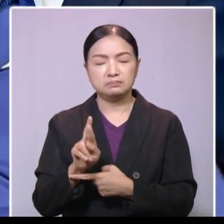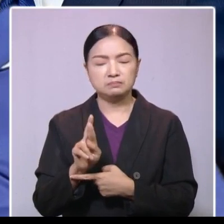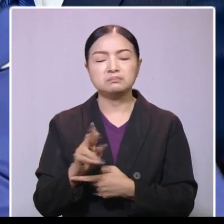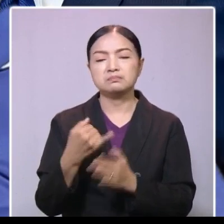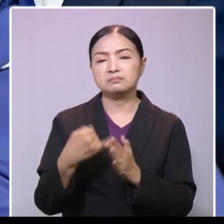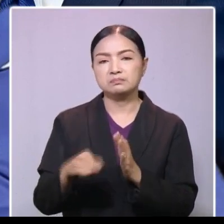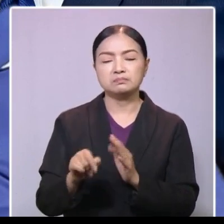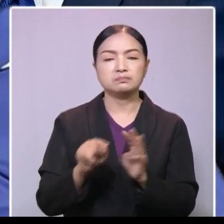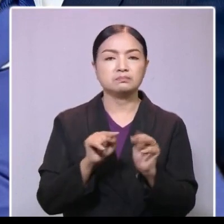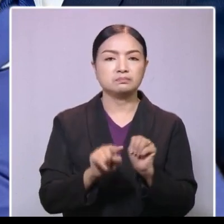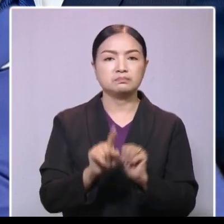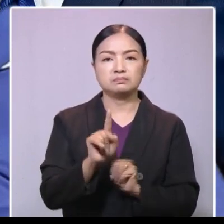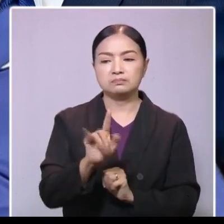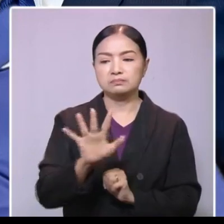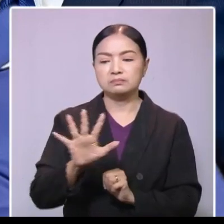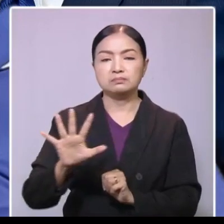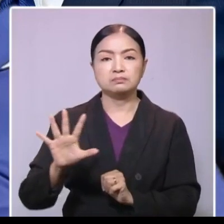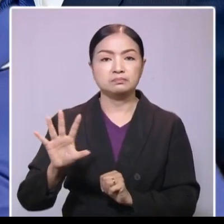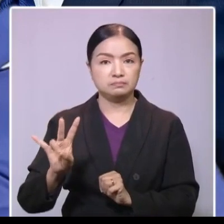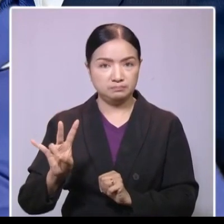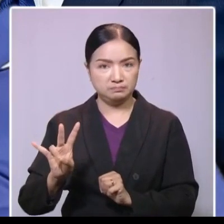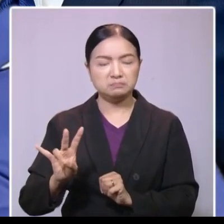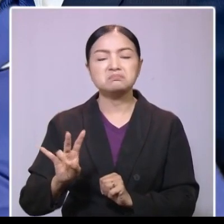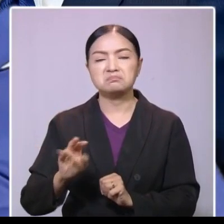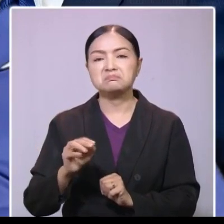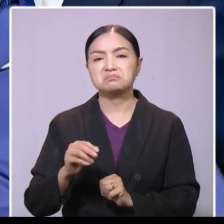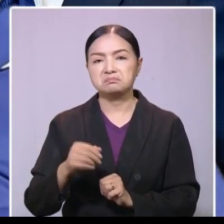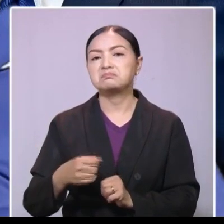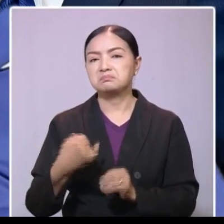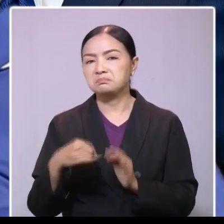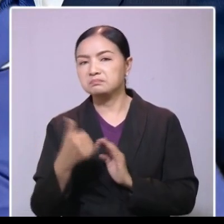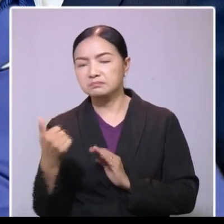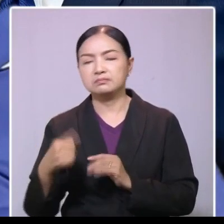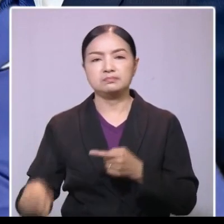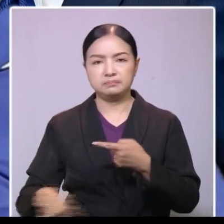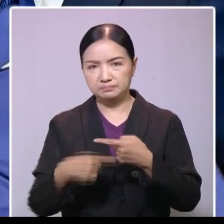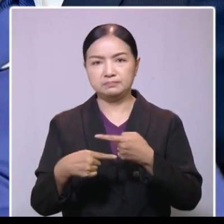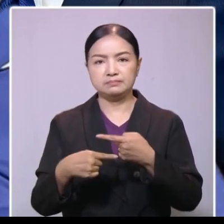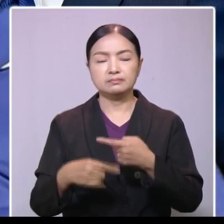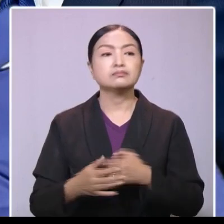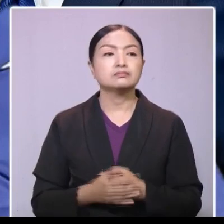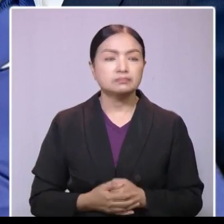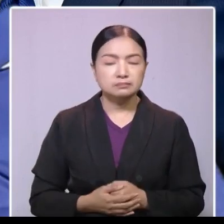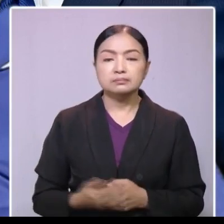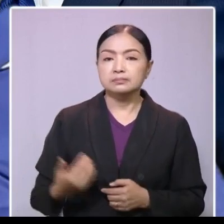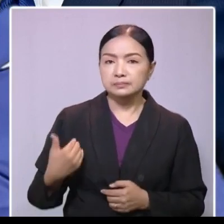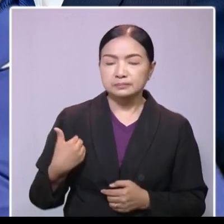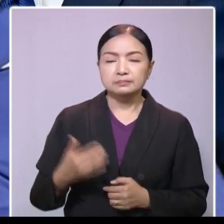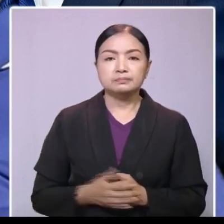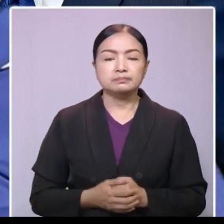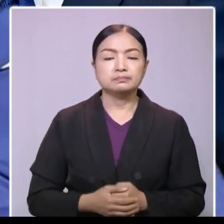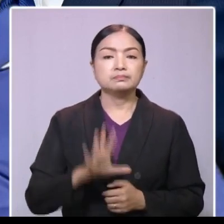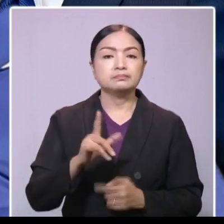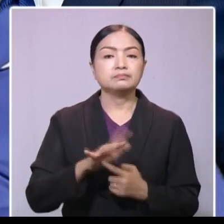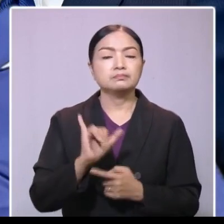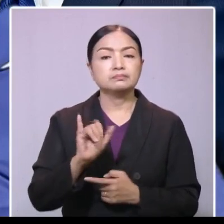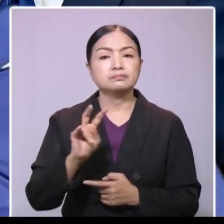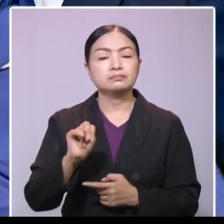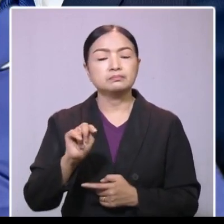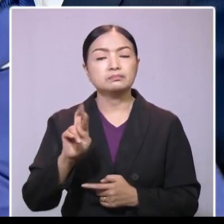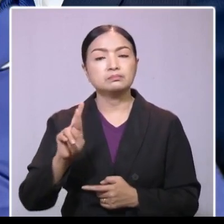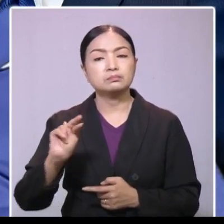ผิดมาตรา 157และข้อหาอื่นอีก 1ข้อหาอีกที่เหลือนะครับมีชัยณรงค์แสงทอง